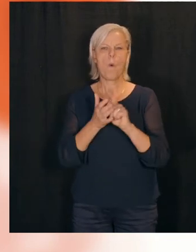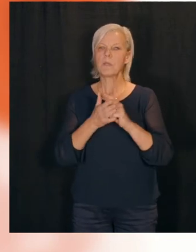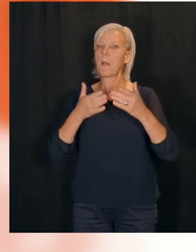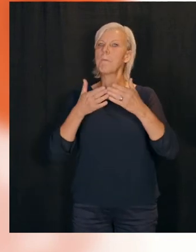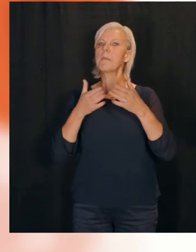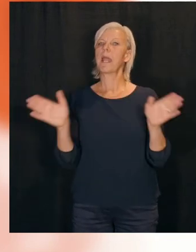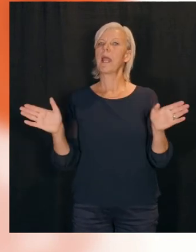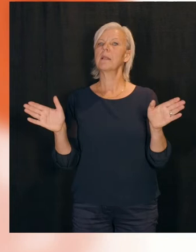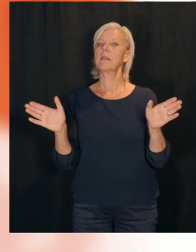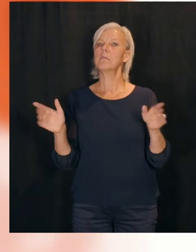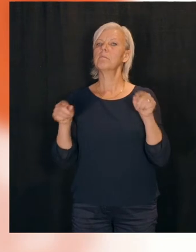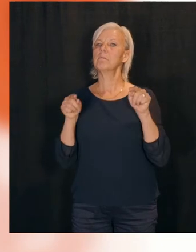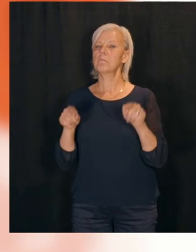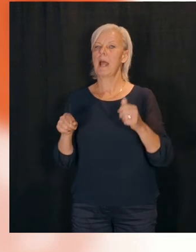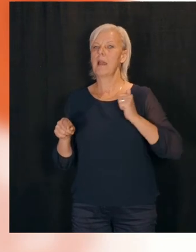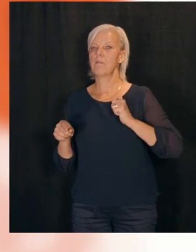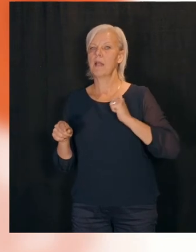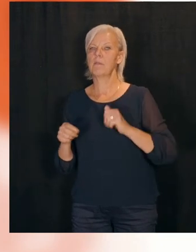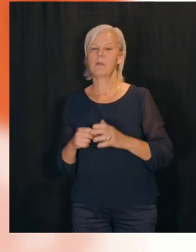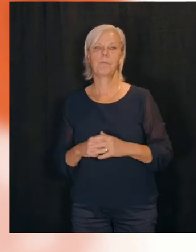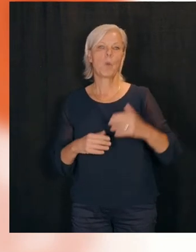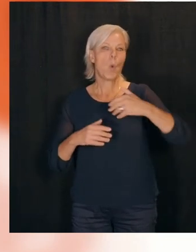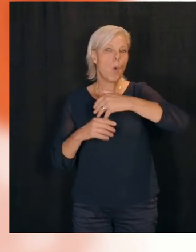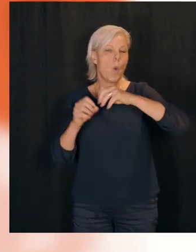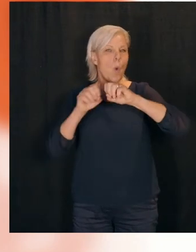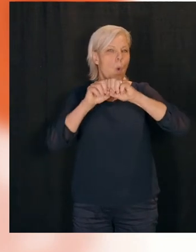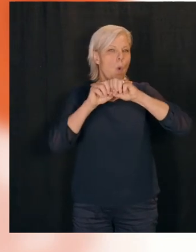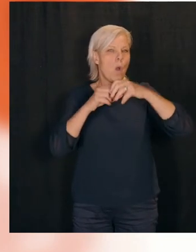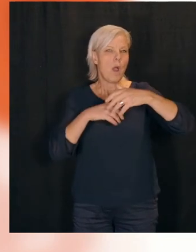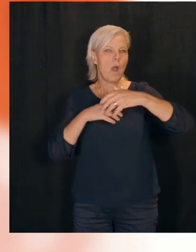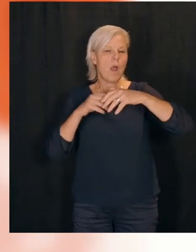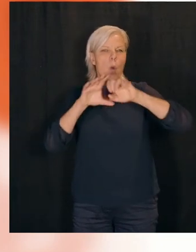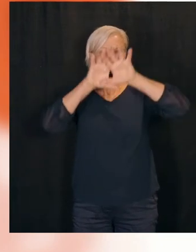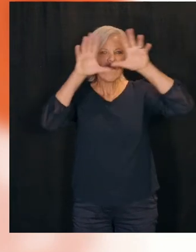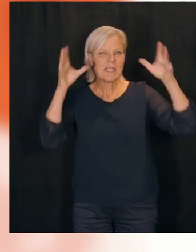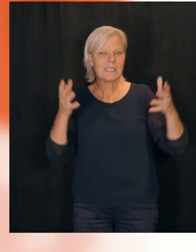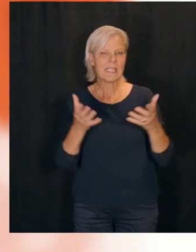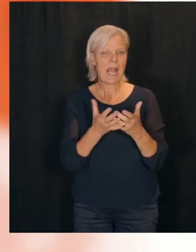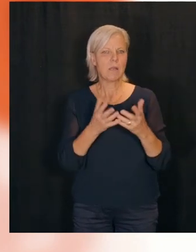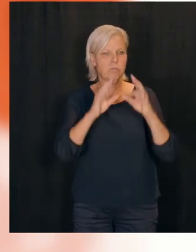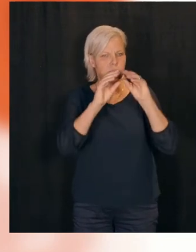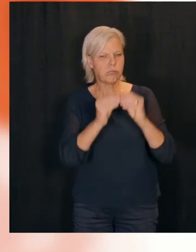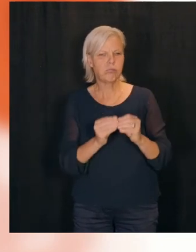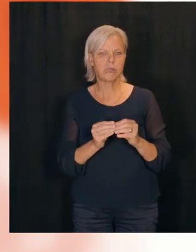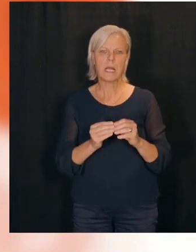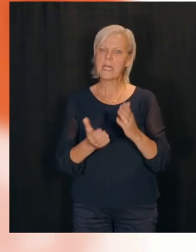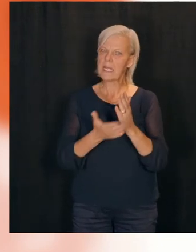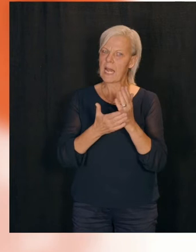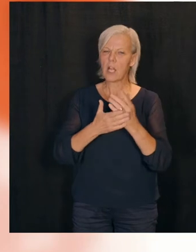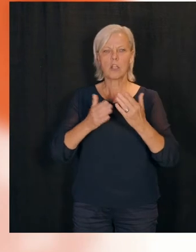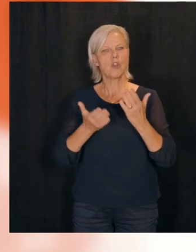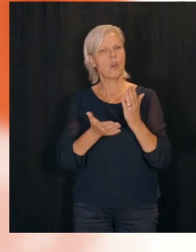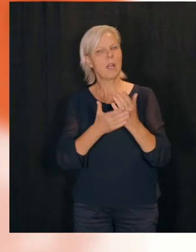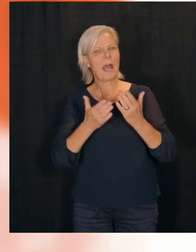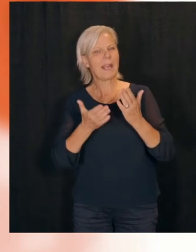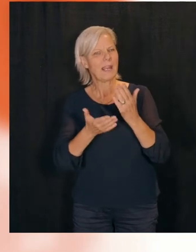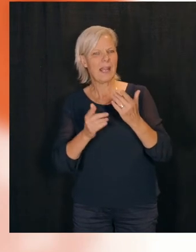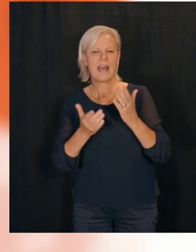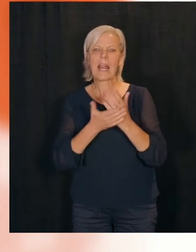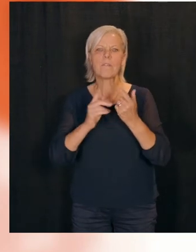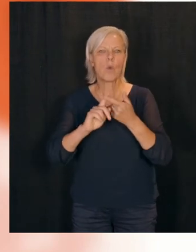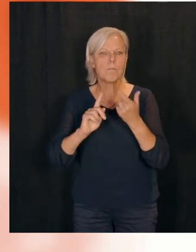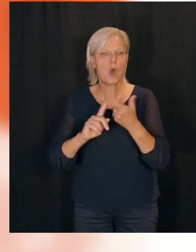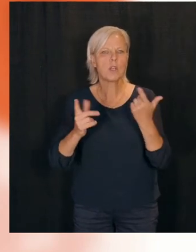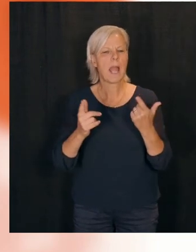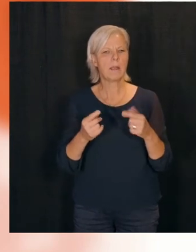användning. Universell utformning är ett proaktivt förhållningssätt. Att det handlar om att göra rätt från början. Och att